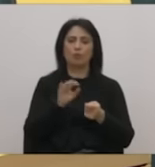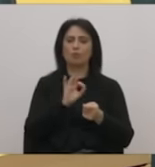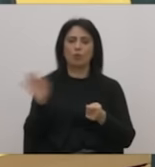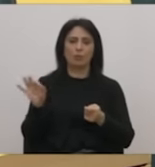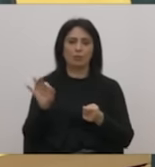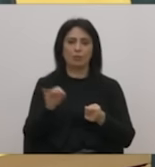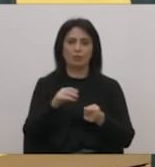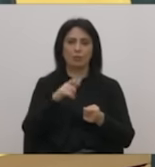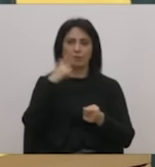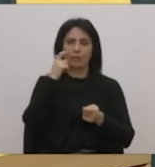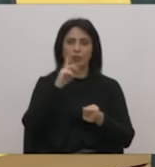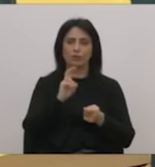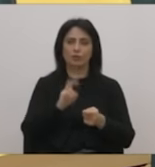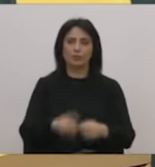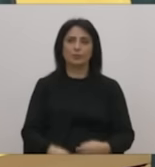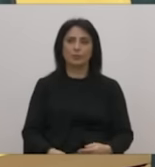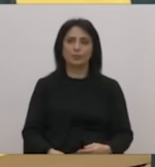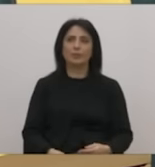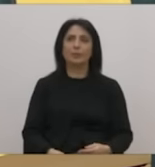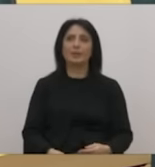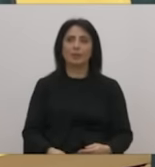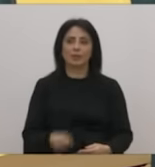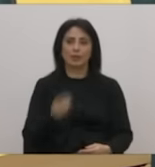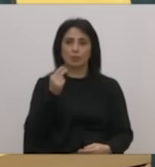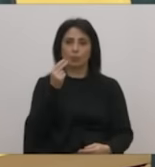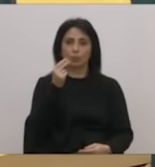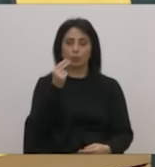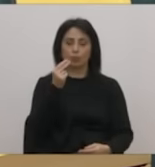სხვადასხვა თანამდებობაზე. ეს არის ფული.